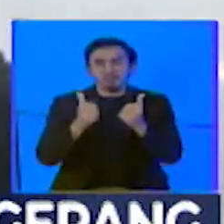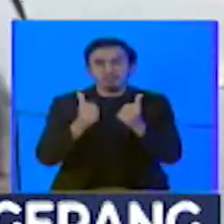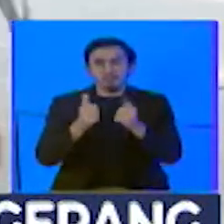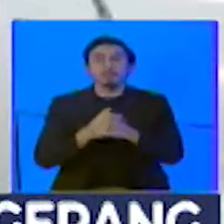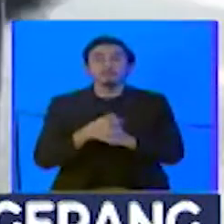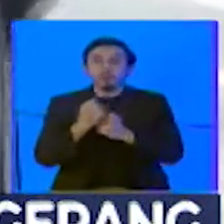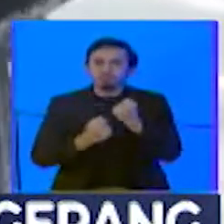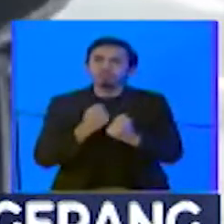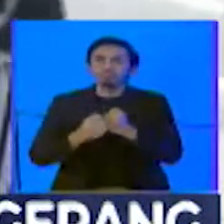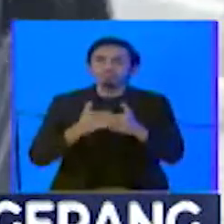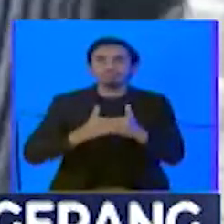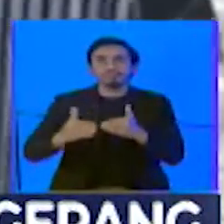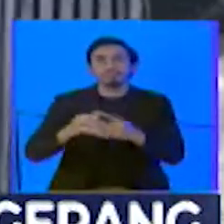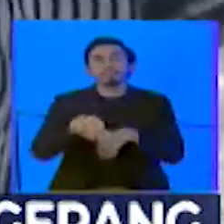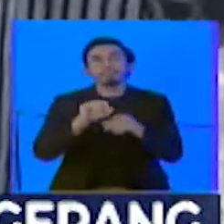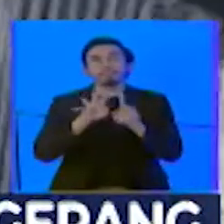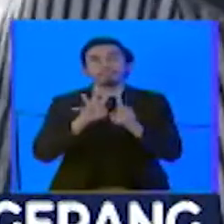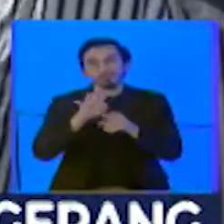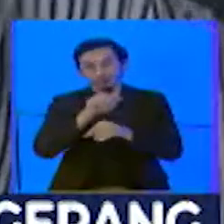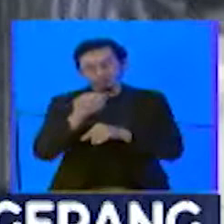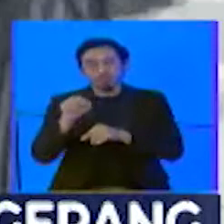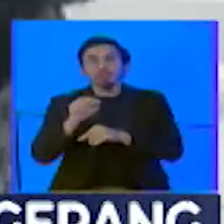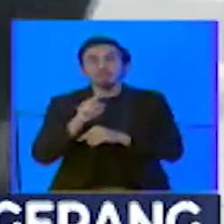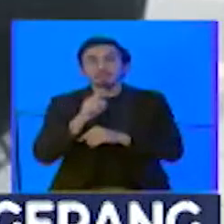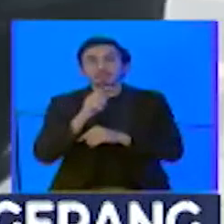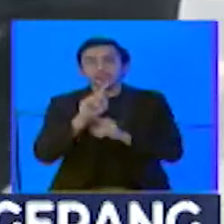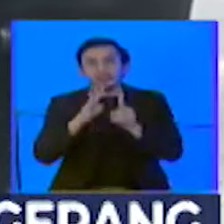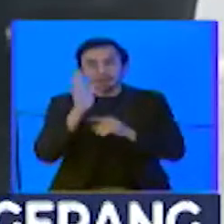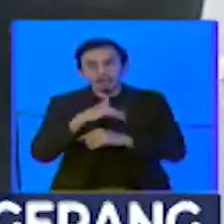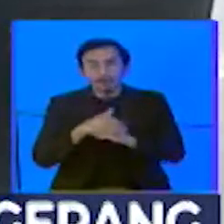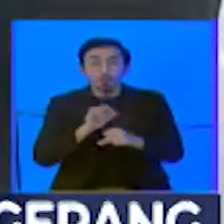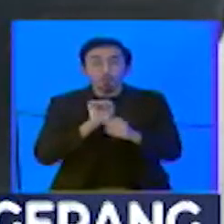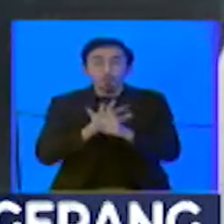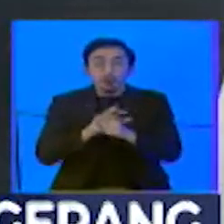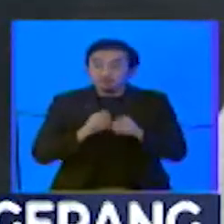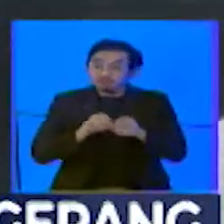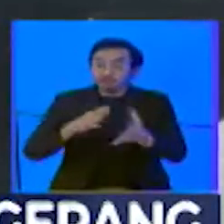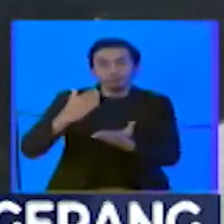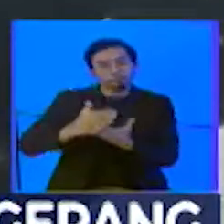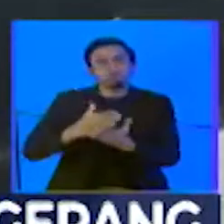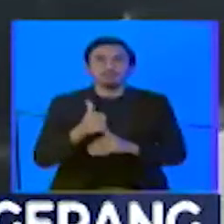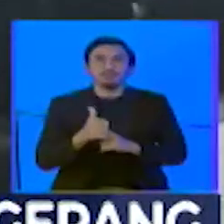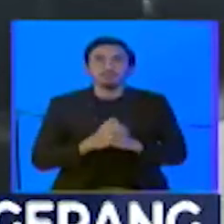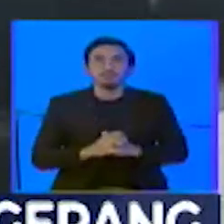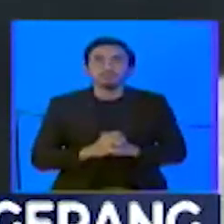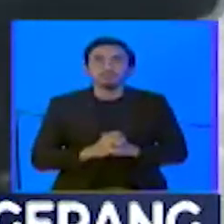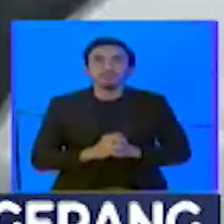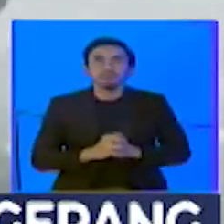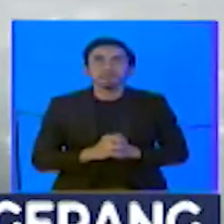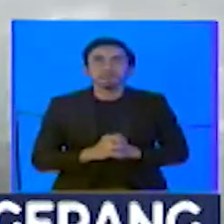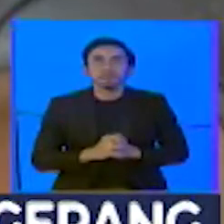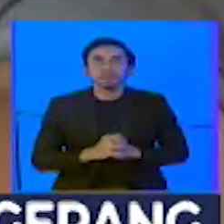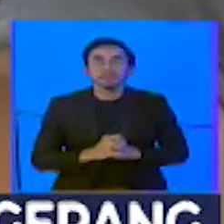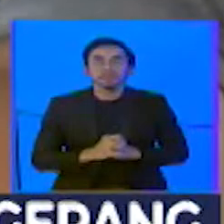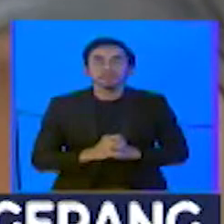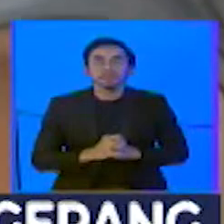1 Mei 2020 mendatang dalam upaya memutus rantai penyebaran pandemi COVID-19. Di kota Tangerang